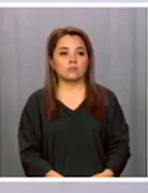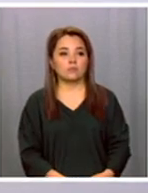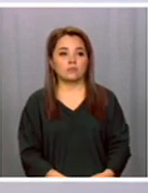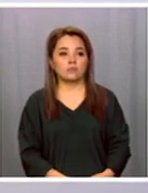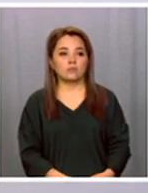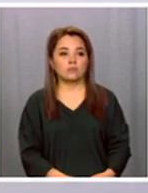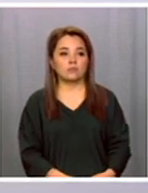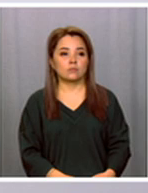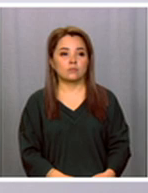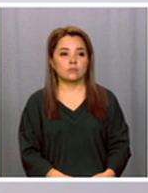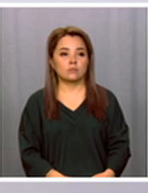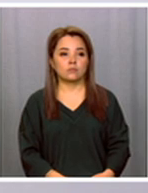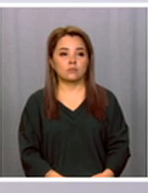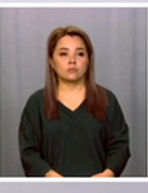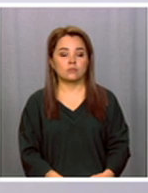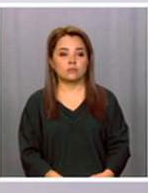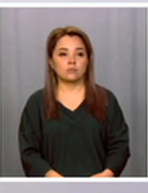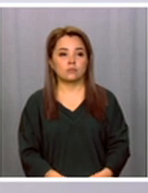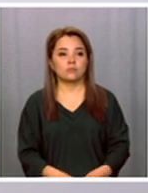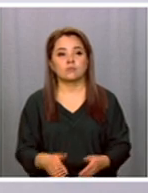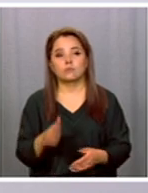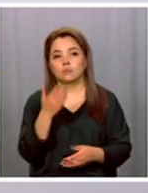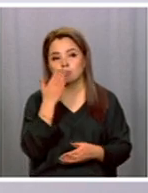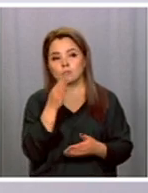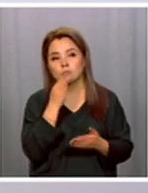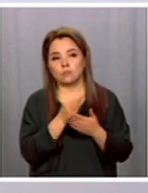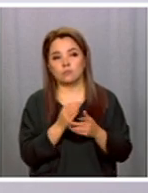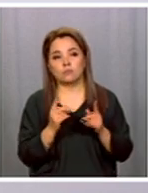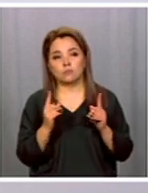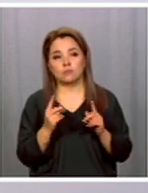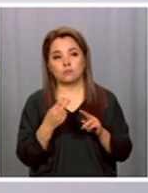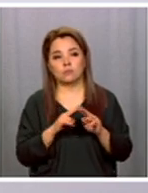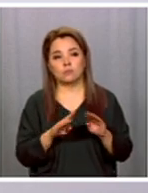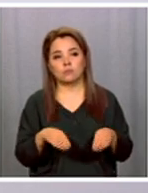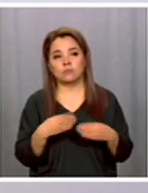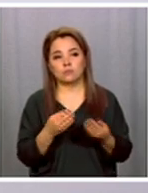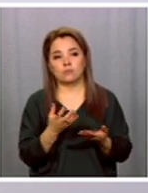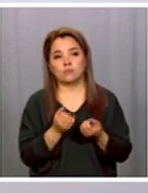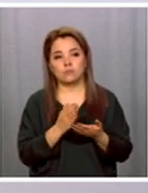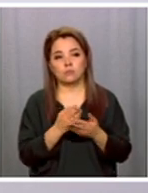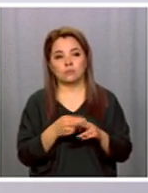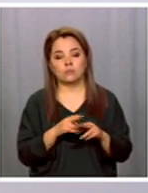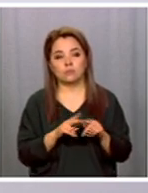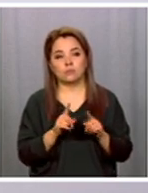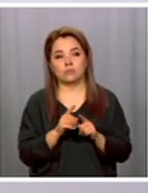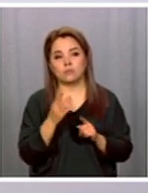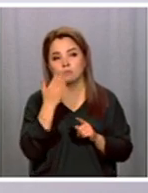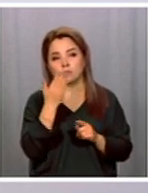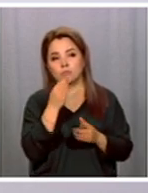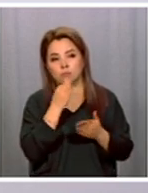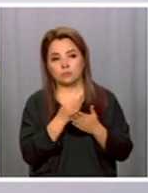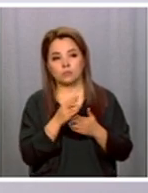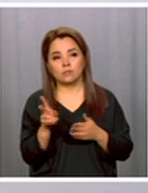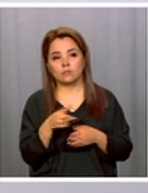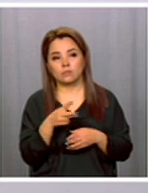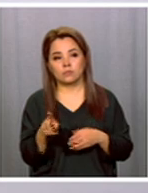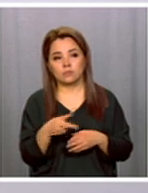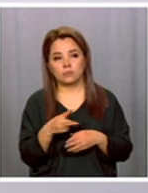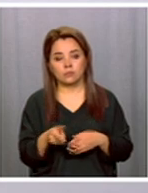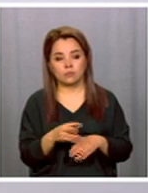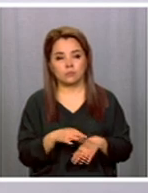Енді дөңес айнадан кескін алып көрейік. Дөңес айнадан кескін алу үшін бірінші біз осы дөңес айнаға параллель сәулелерді